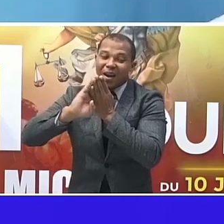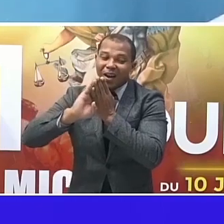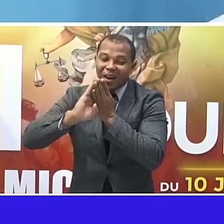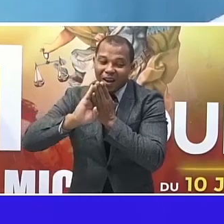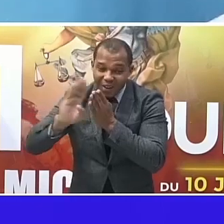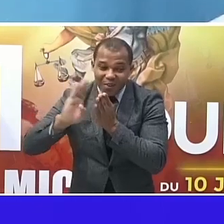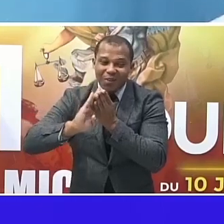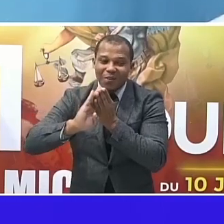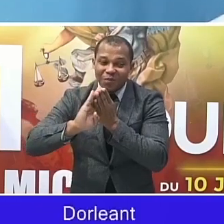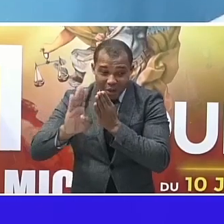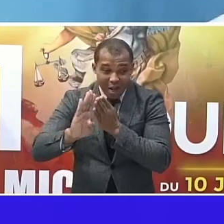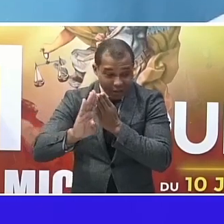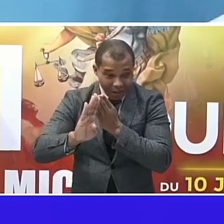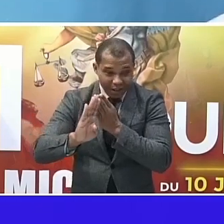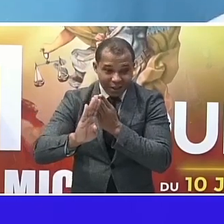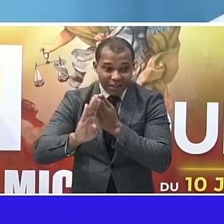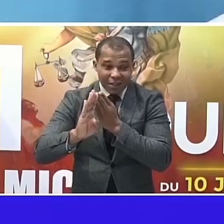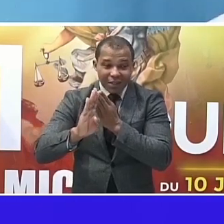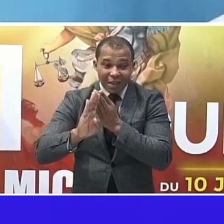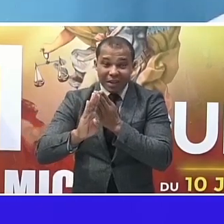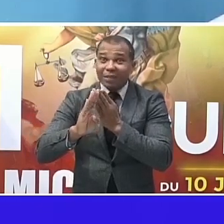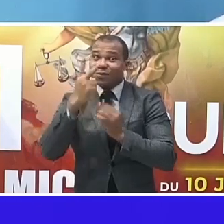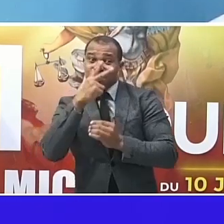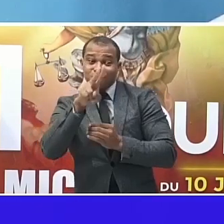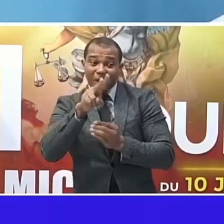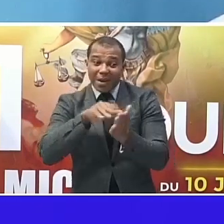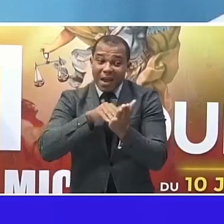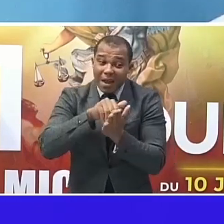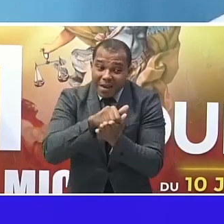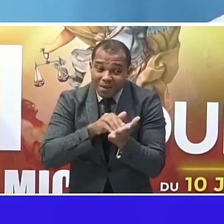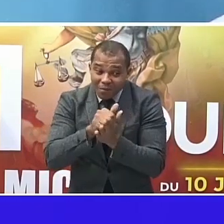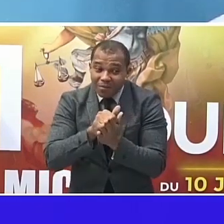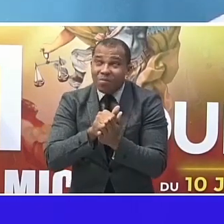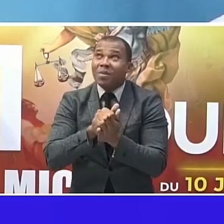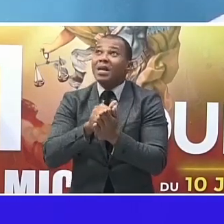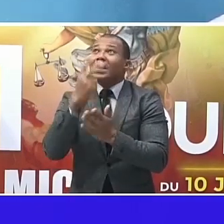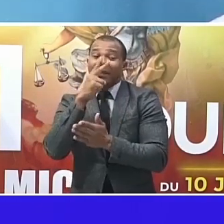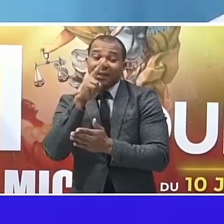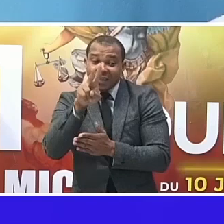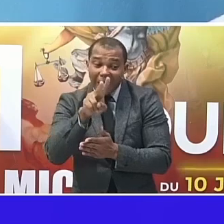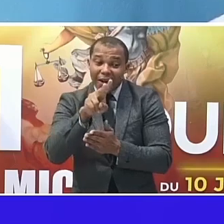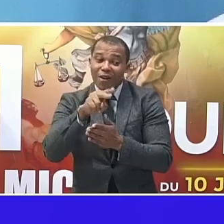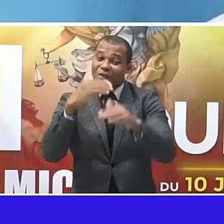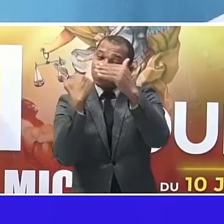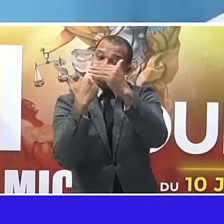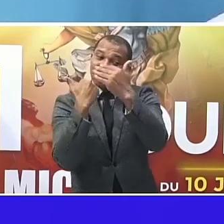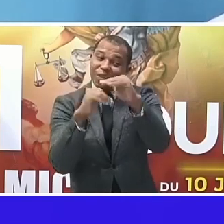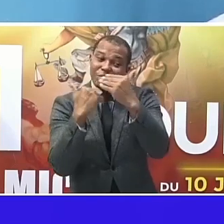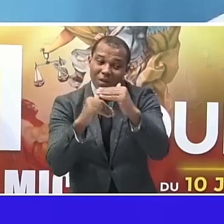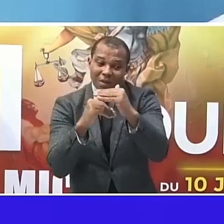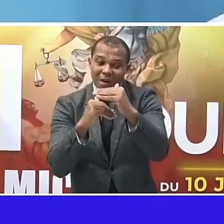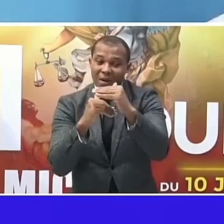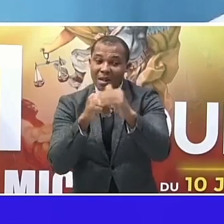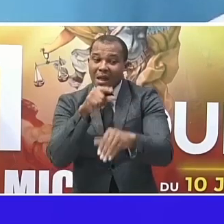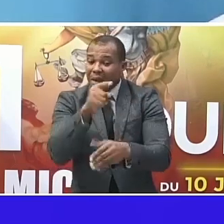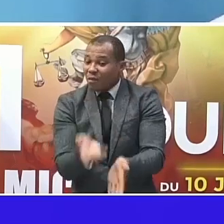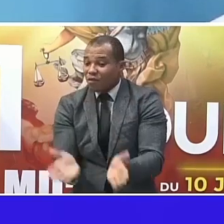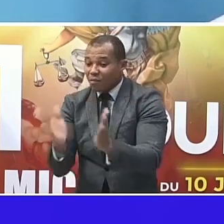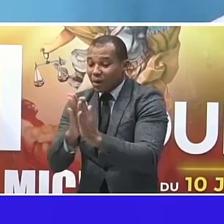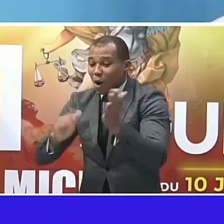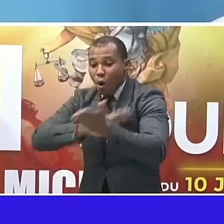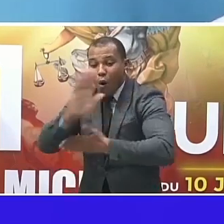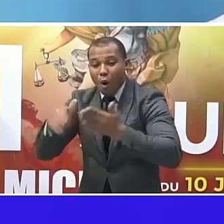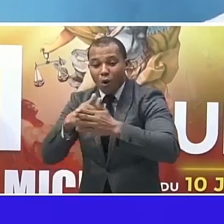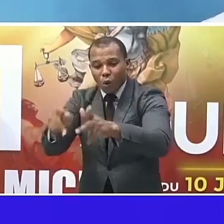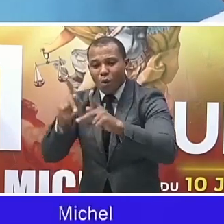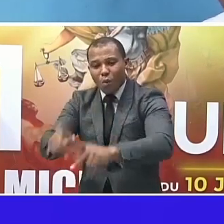garder limite nous yo garder faiblesse nous yo présenter au bail bon Dieu et nous demander tout le monde qui malade qu'à vivre la messe là